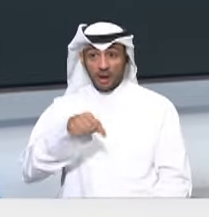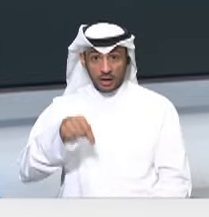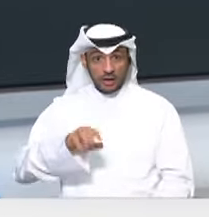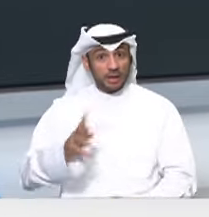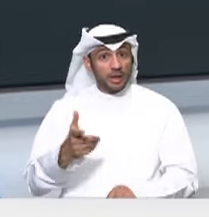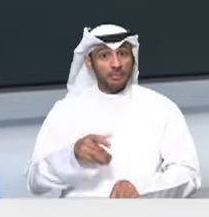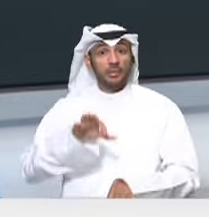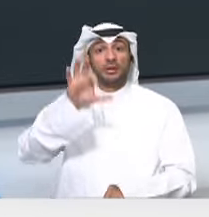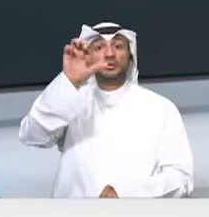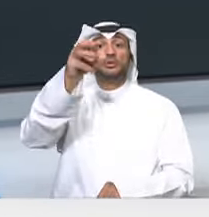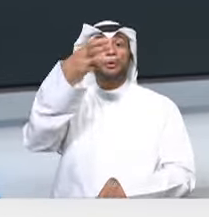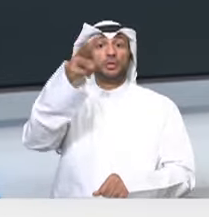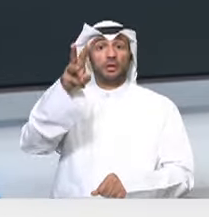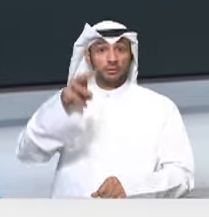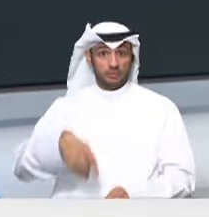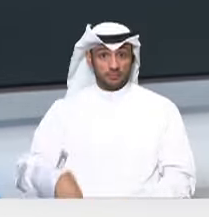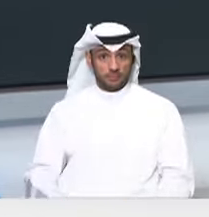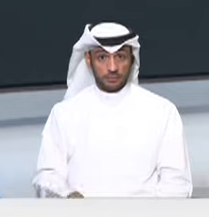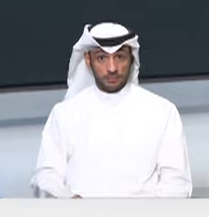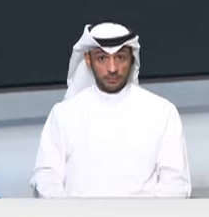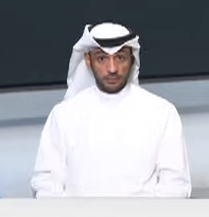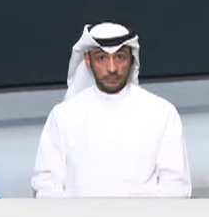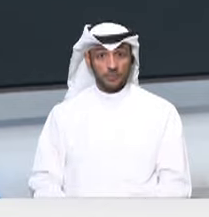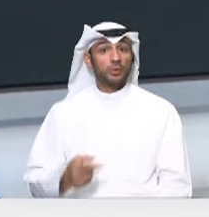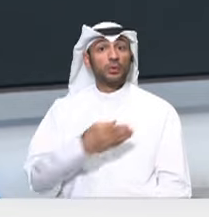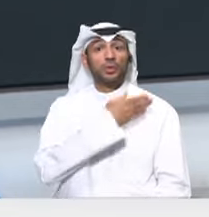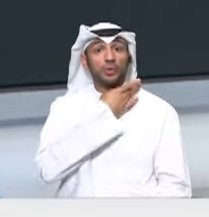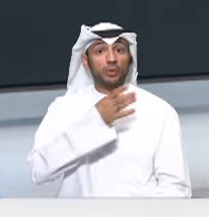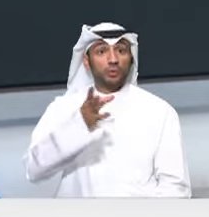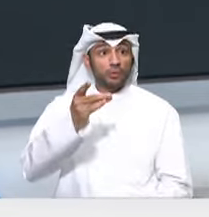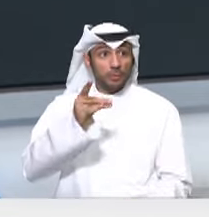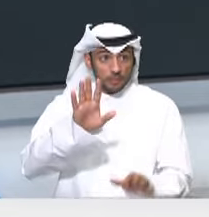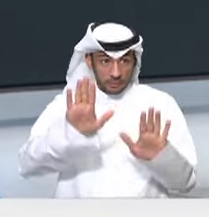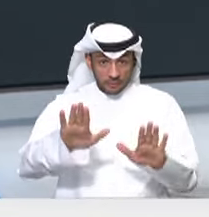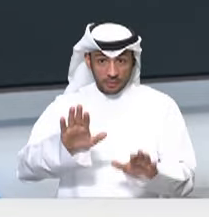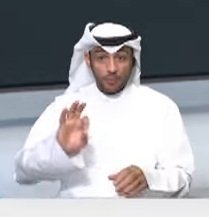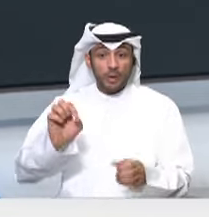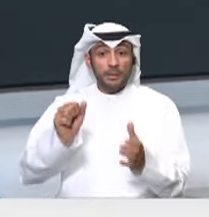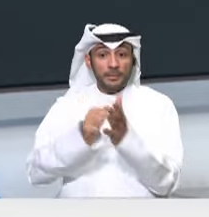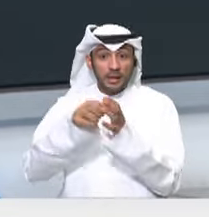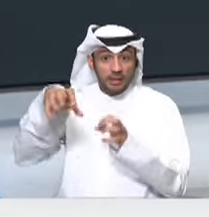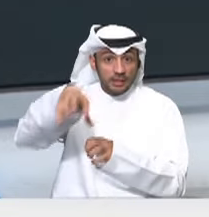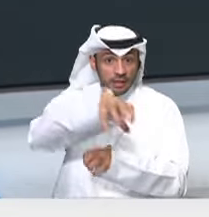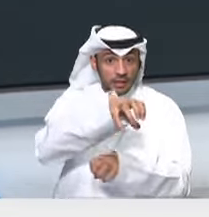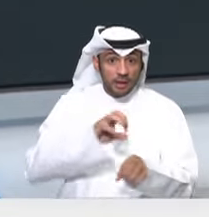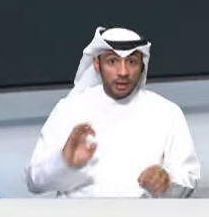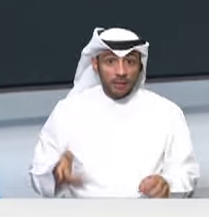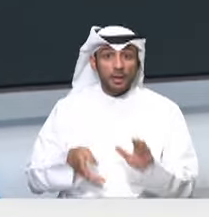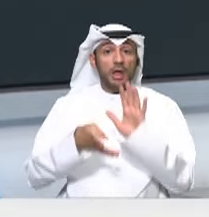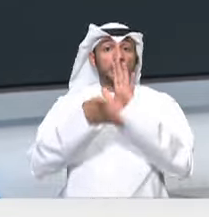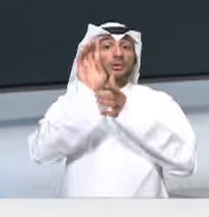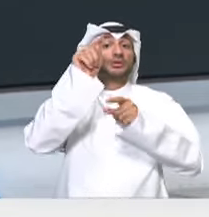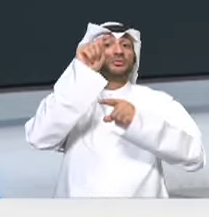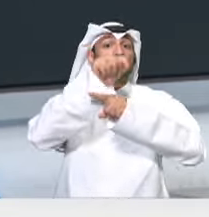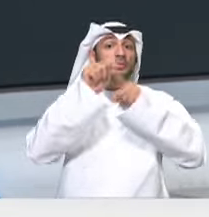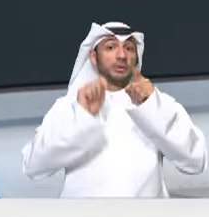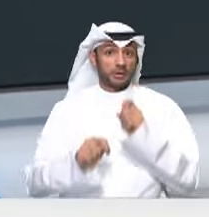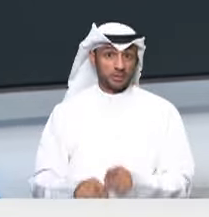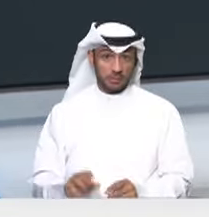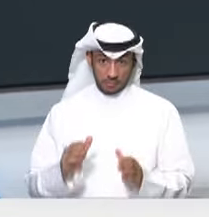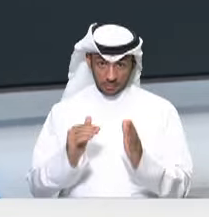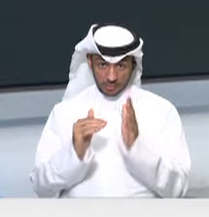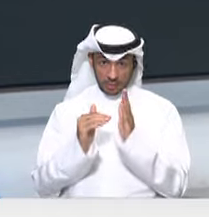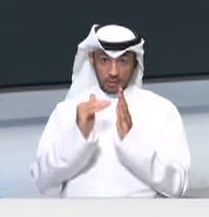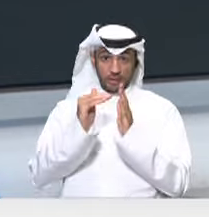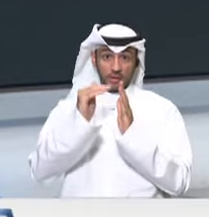ما بين ال 39 الى 40 درجه مئويه والرطوبه النسبيه حاليا في المناطق السكنيه تصل الى 14% وقاعد ترتفع